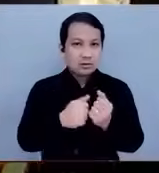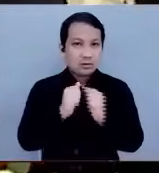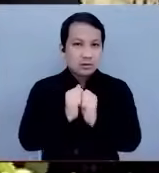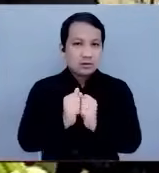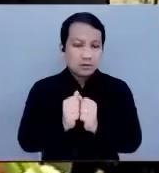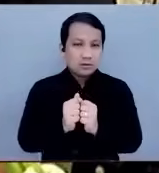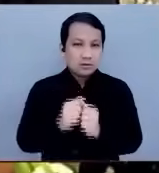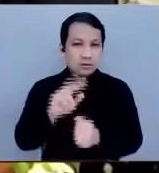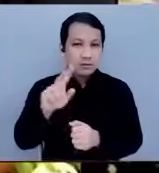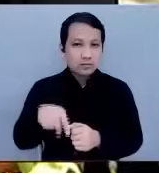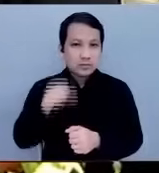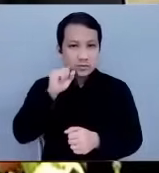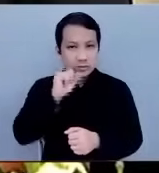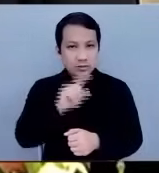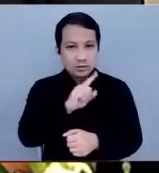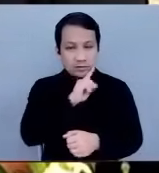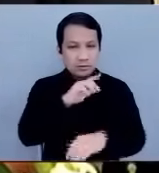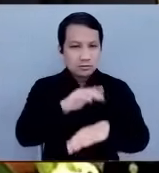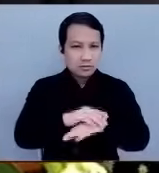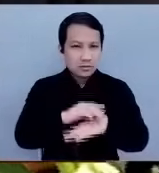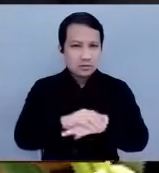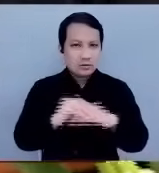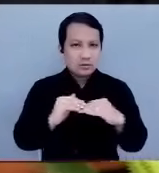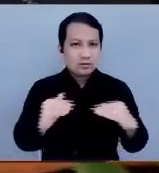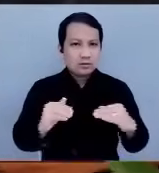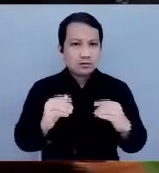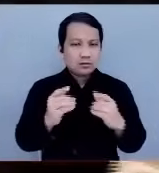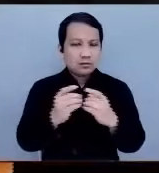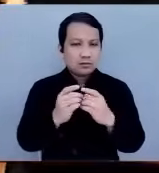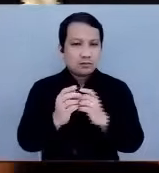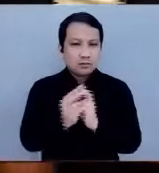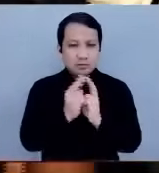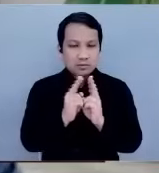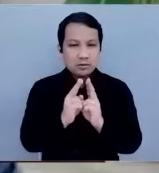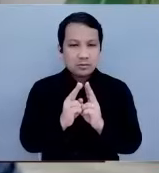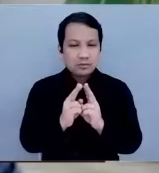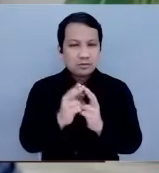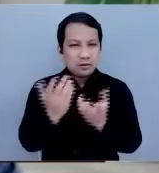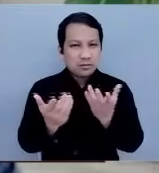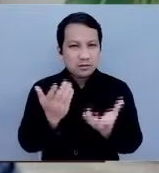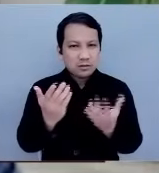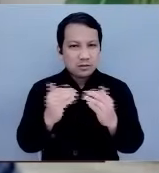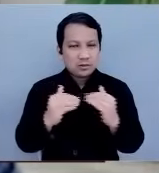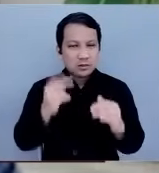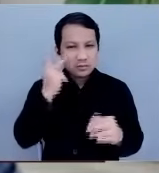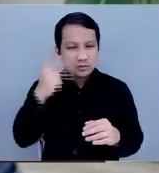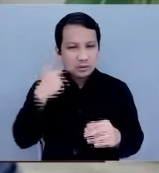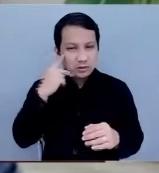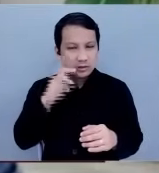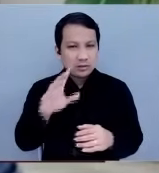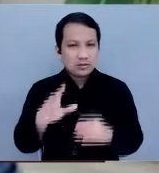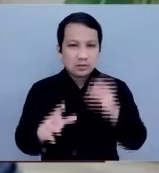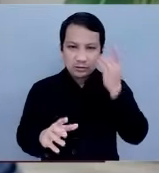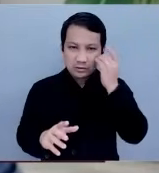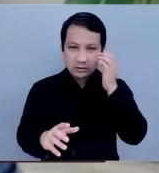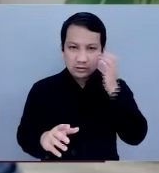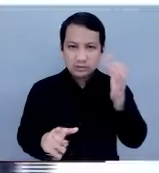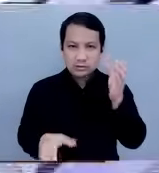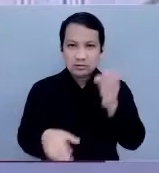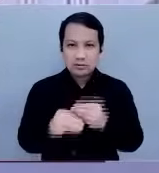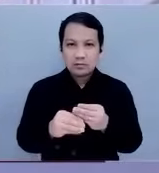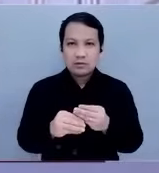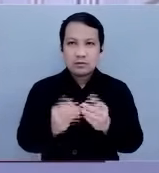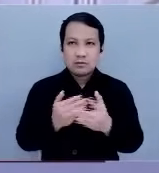VP Sara senyales nga ba ito ng bitak sa solid Unity na ikinakampanya noon tingin ni political analyst Dennis Coronation dumaraan sa